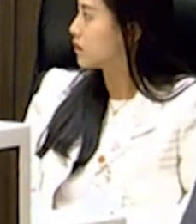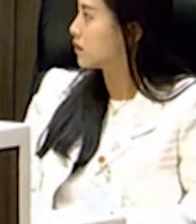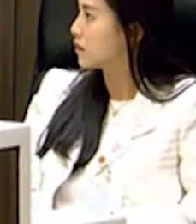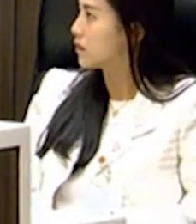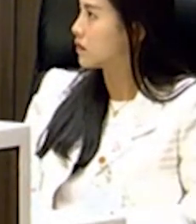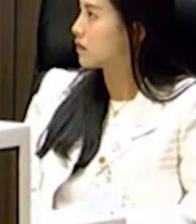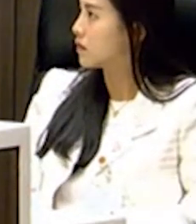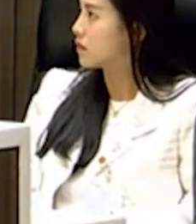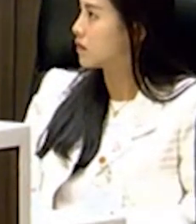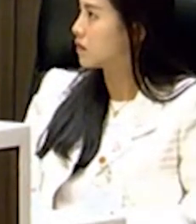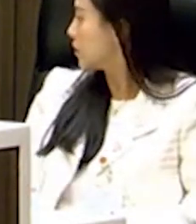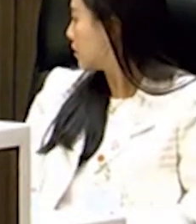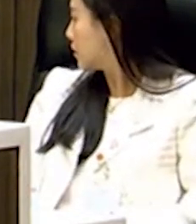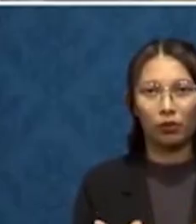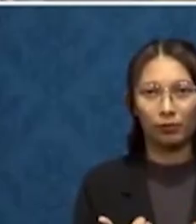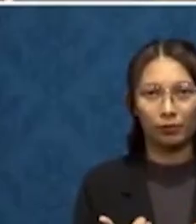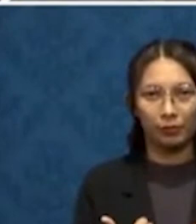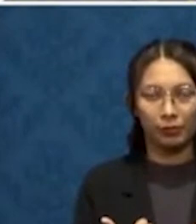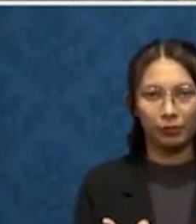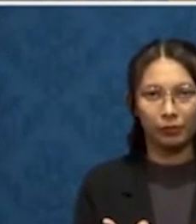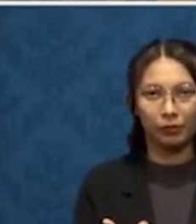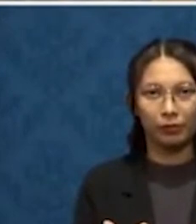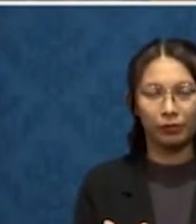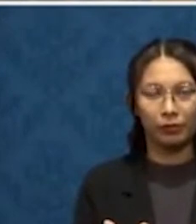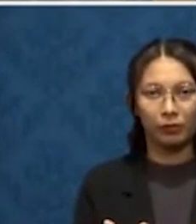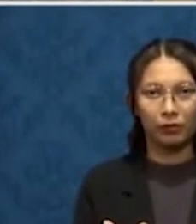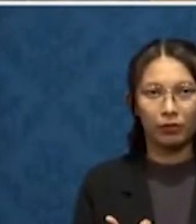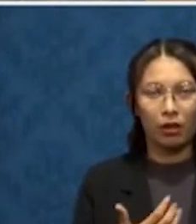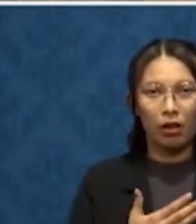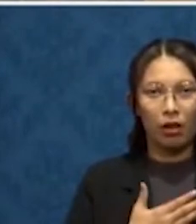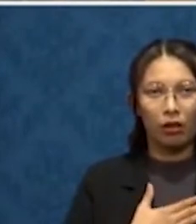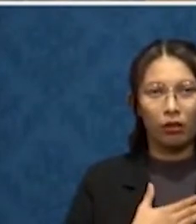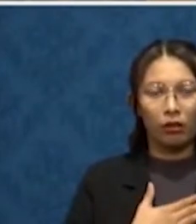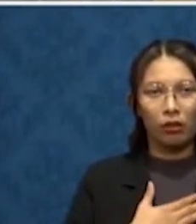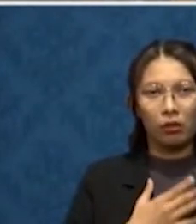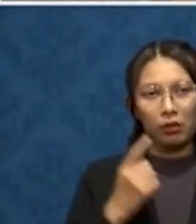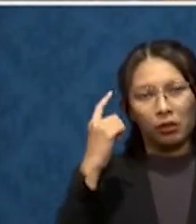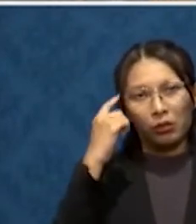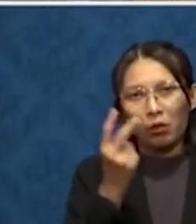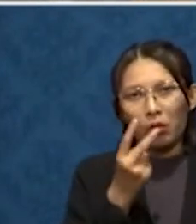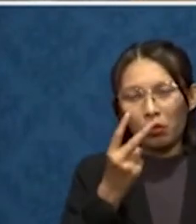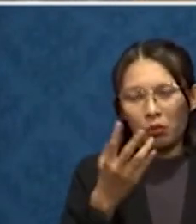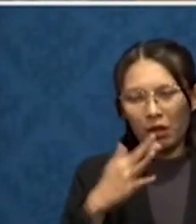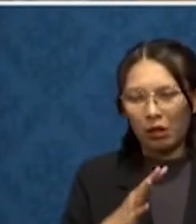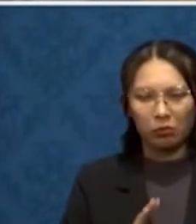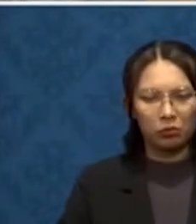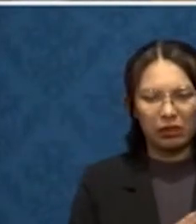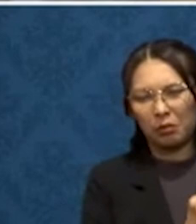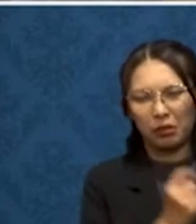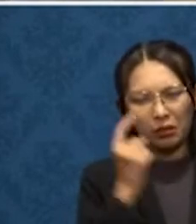ท่านประธานครับจนถึงวันนี้เรายังหาทางออกจากการเมืองอันนี้ไม่